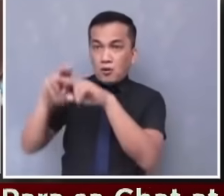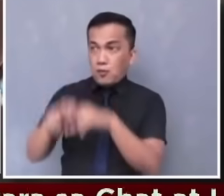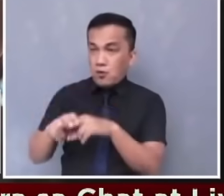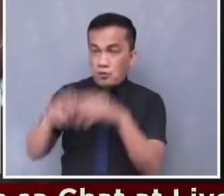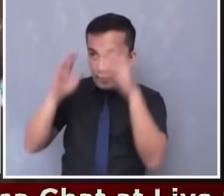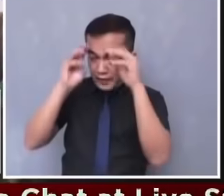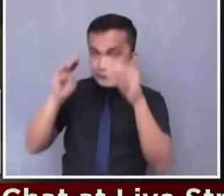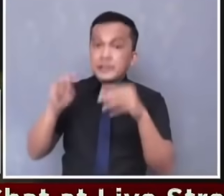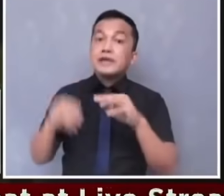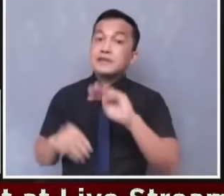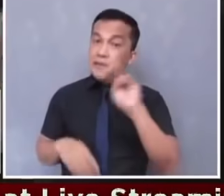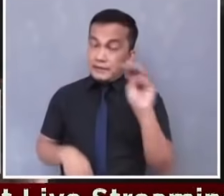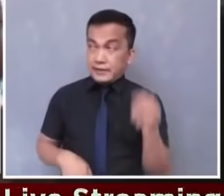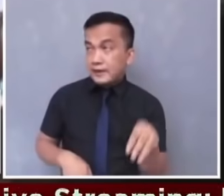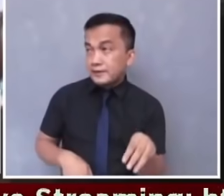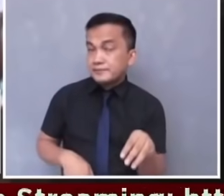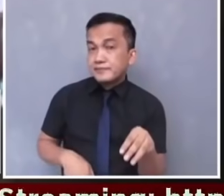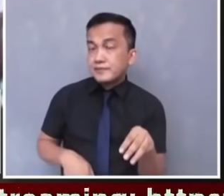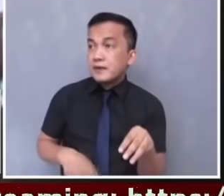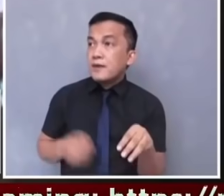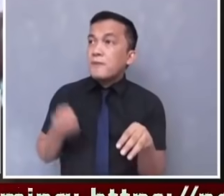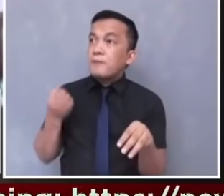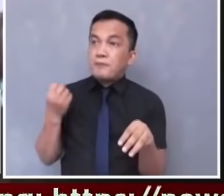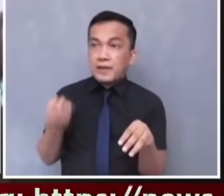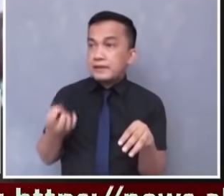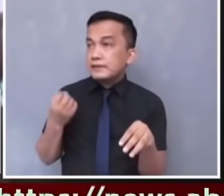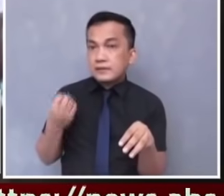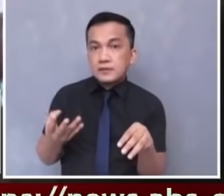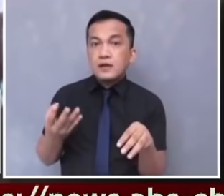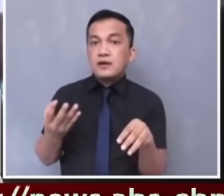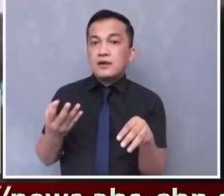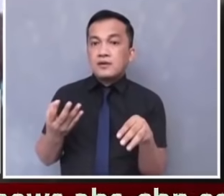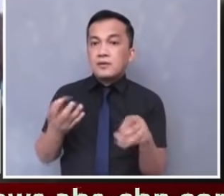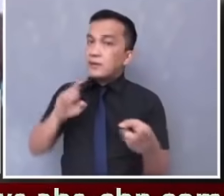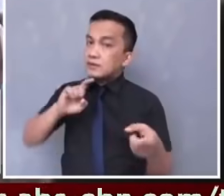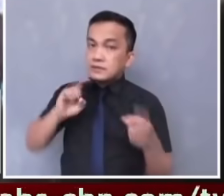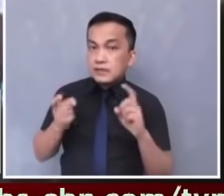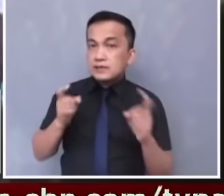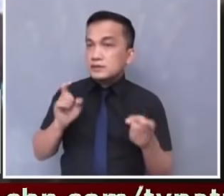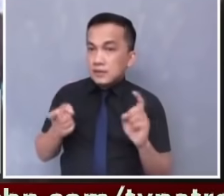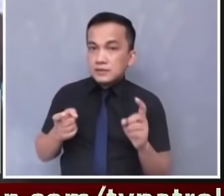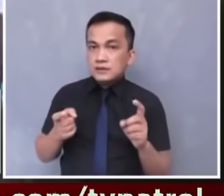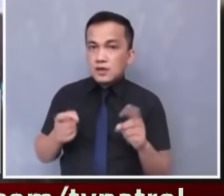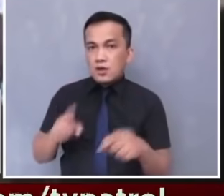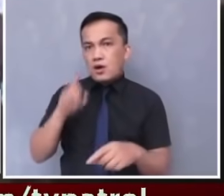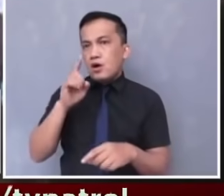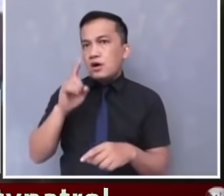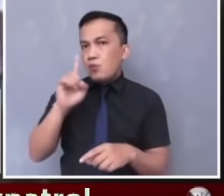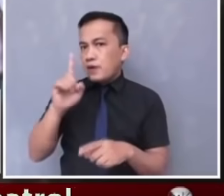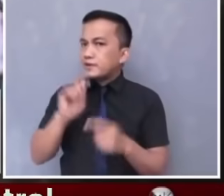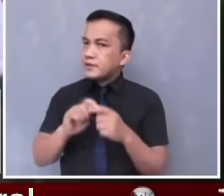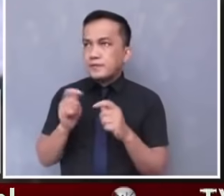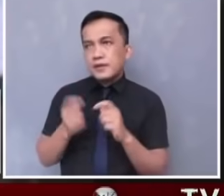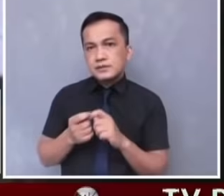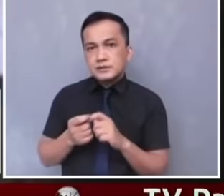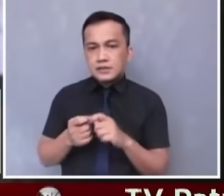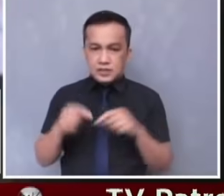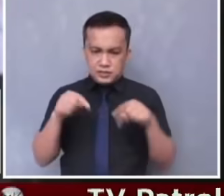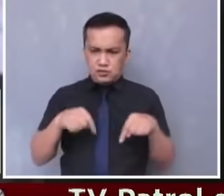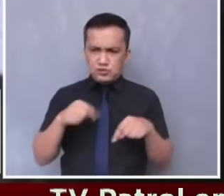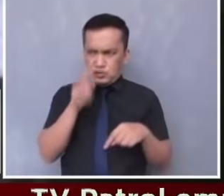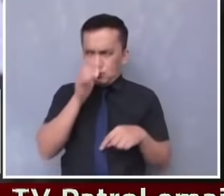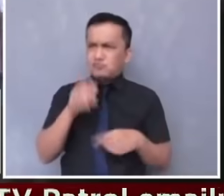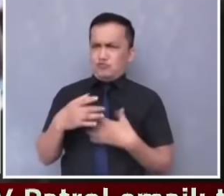Manila, maraming nababago. Isang term pa lang siya. Kami dito sa Cebu, yan ang gusto